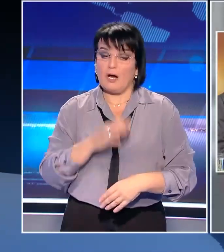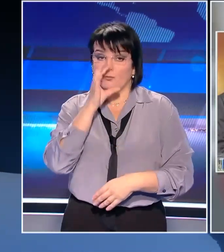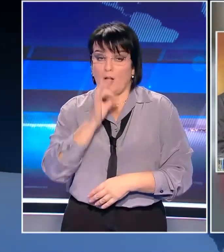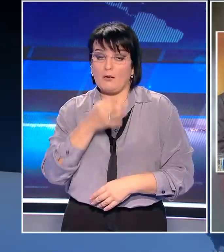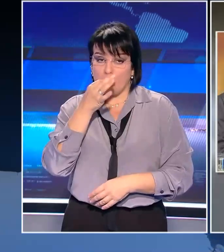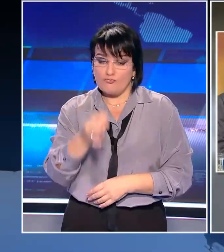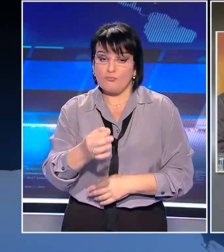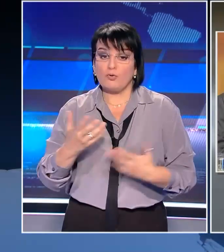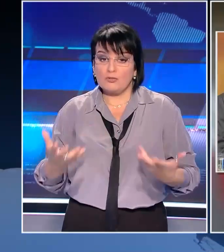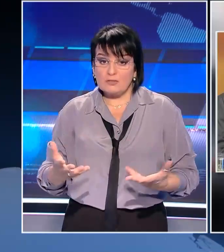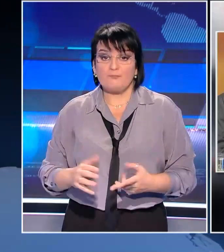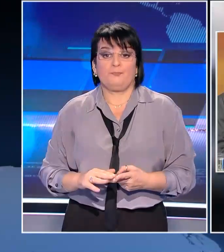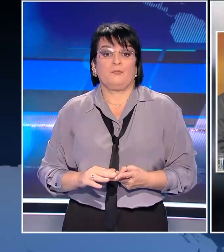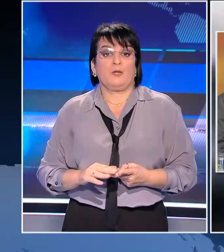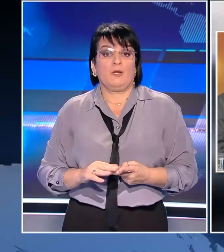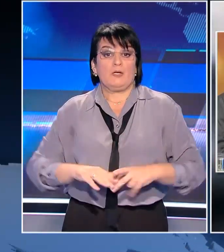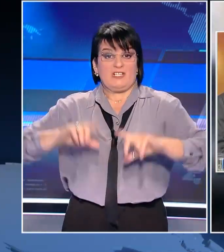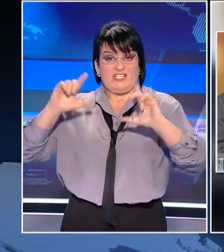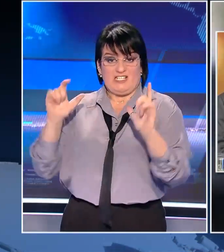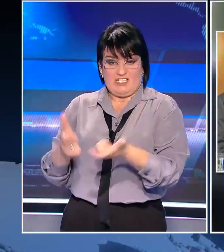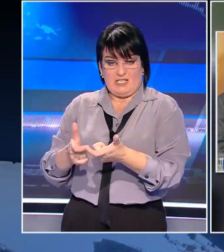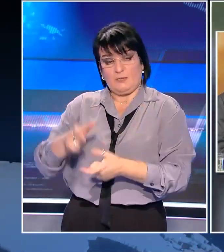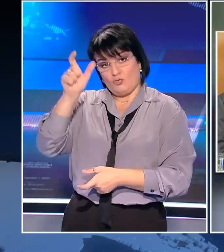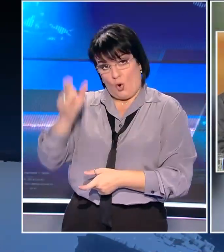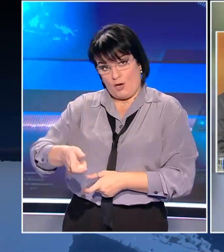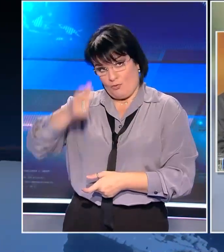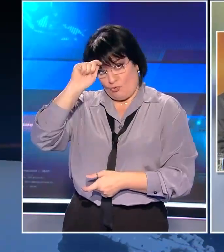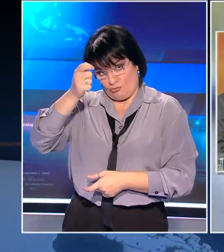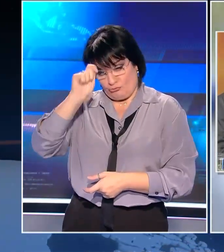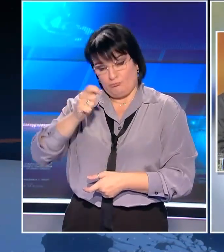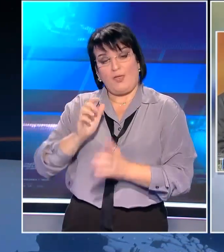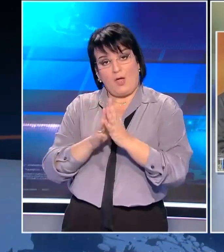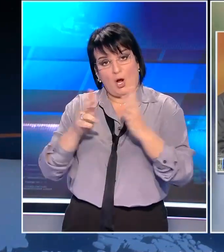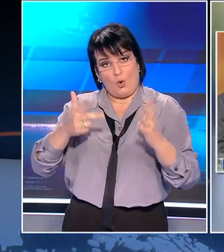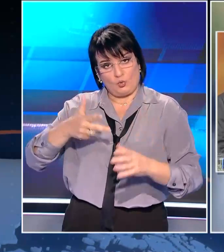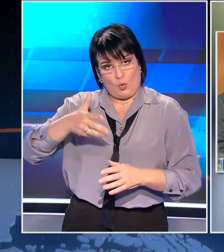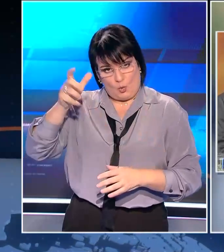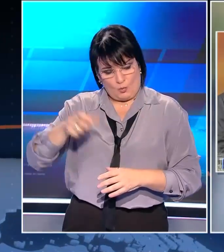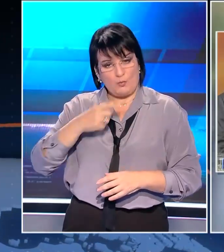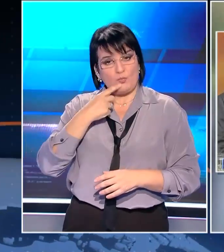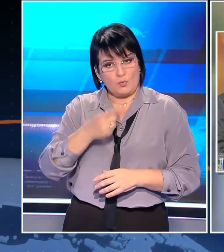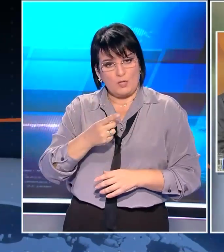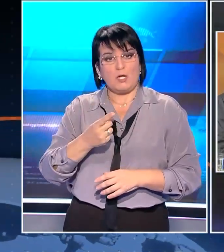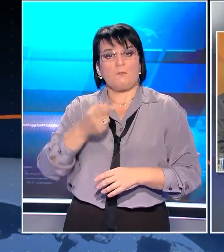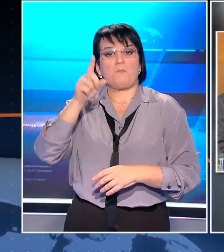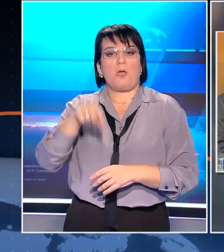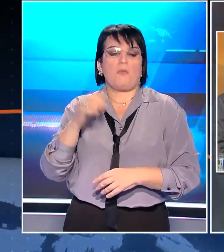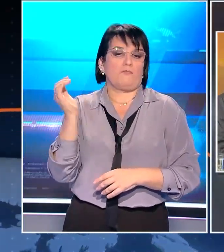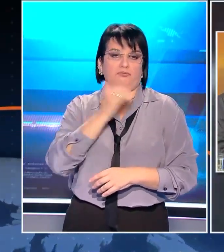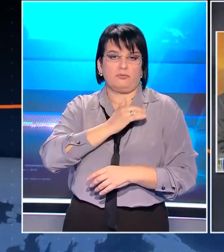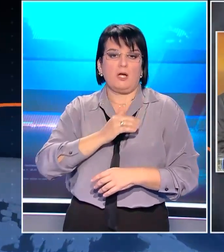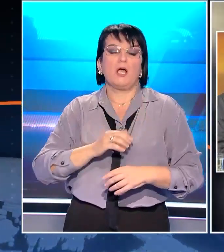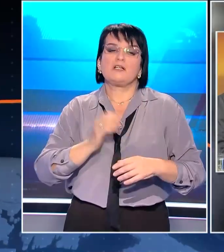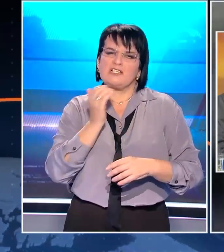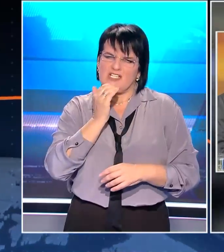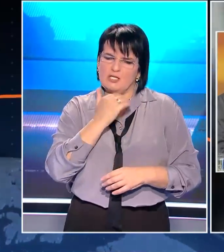είναι ότι πέραν από την σύλληψη του καταδήλωσή του δράστη, όπου έγινε μέσα σε μία μέρα, νομίζω ότι